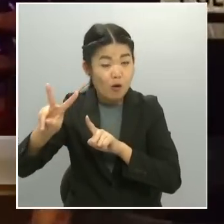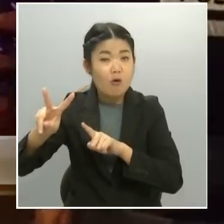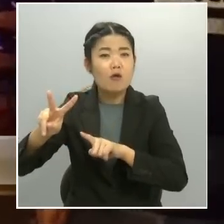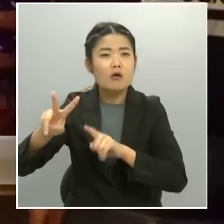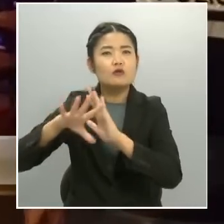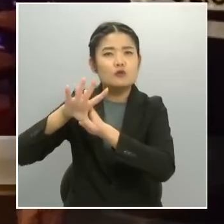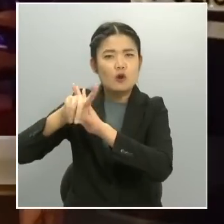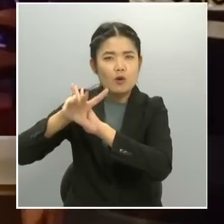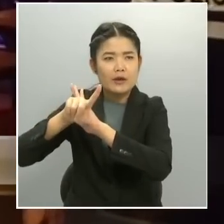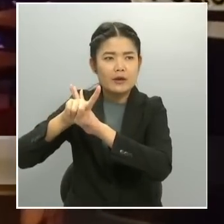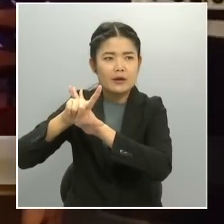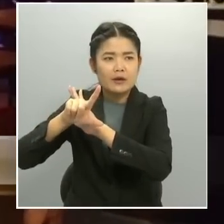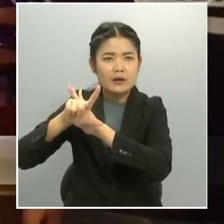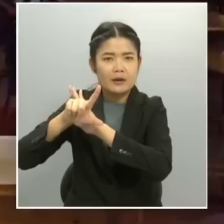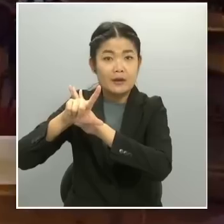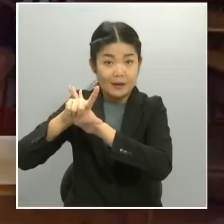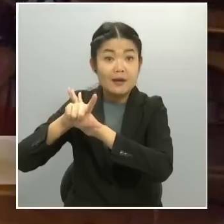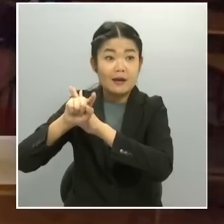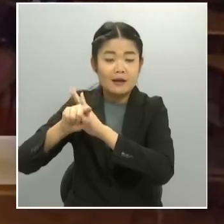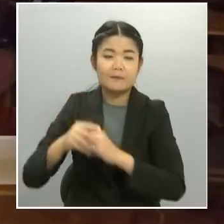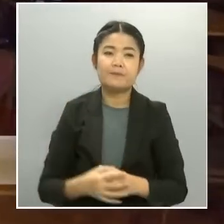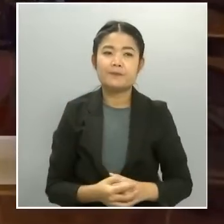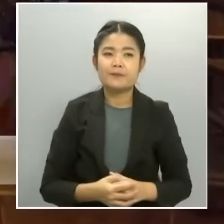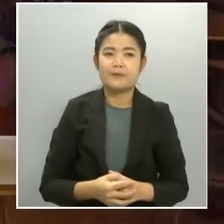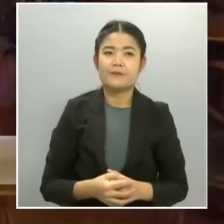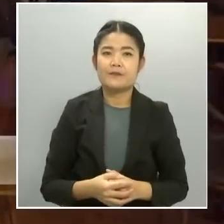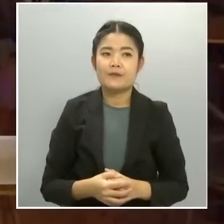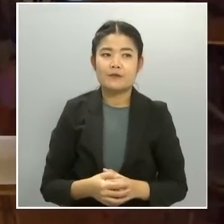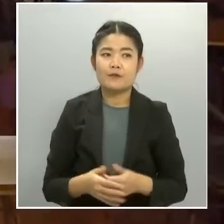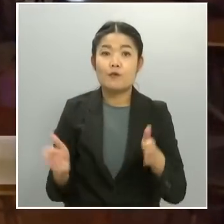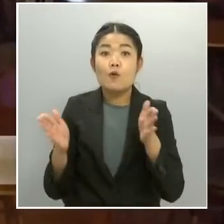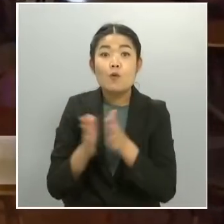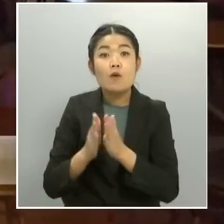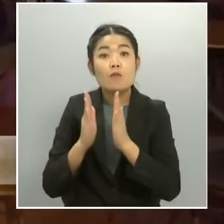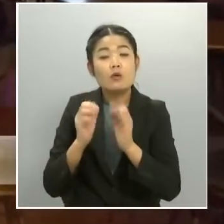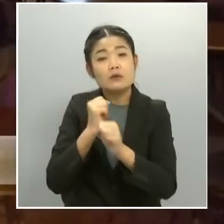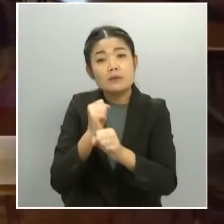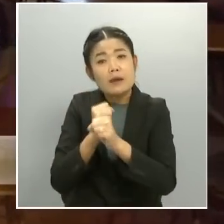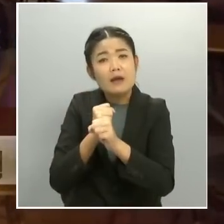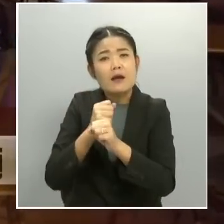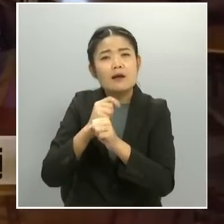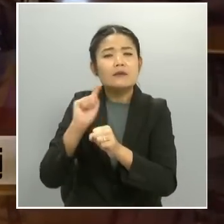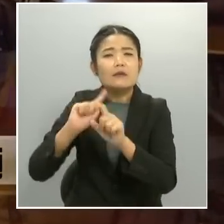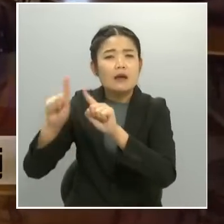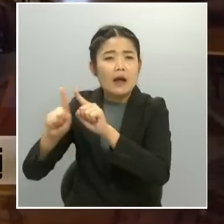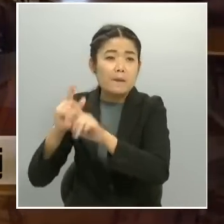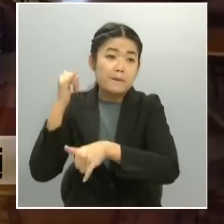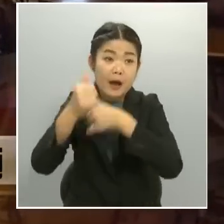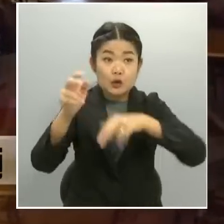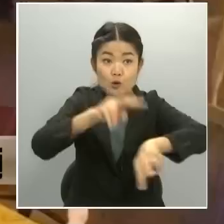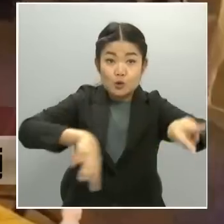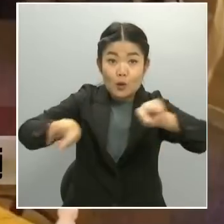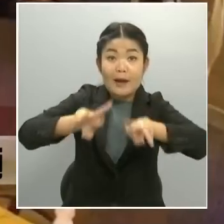บุรีเพราะท่านเดิมเพิ่งถูกย้ายถูกเด้งอ่ะพร้อมด้วยฝ่ายปกครองสัตหีบเข้าตรวจสอบร้าน